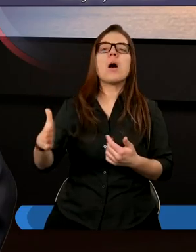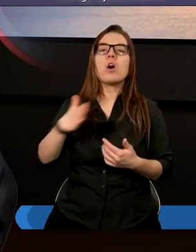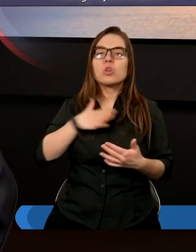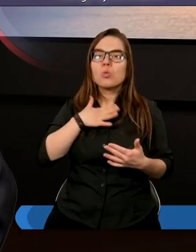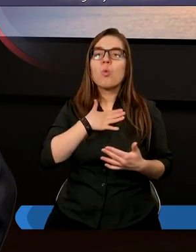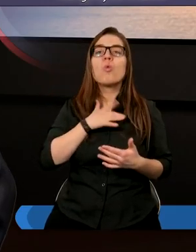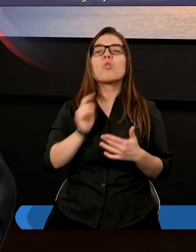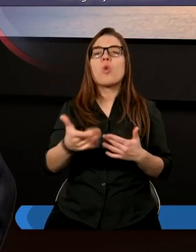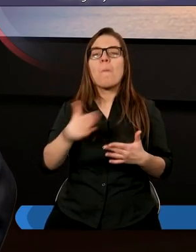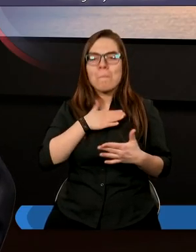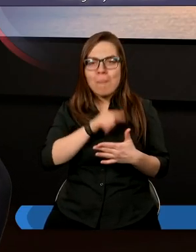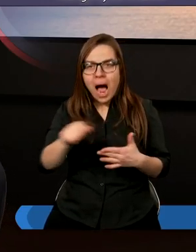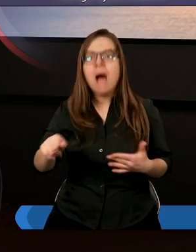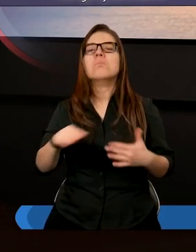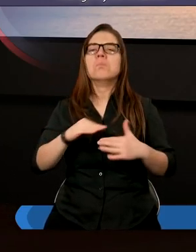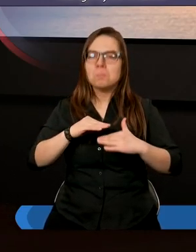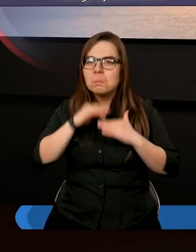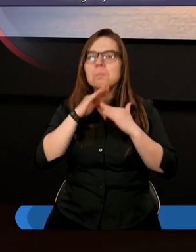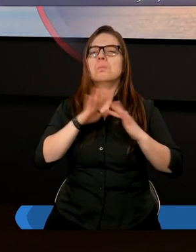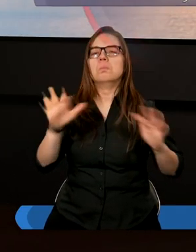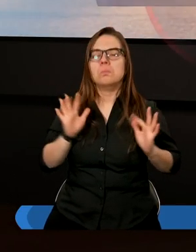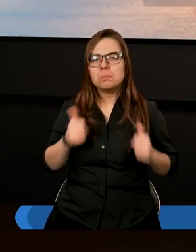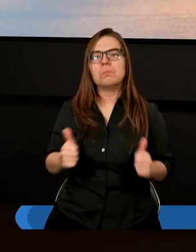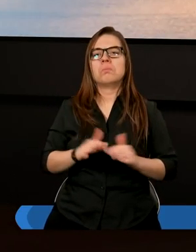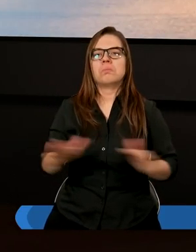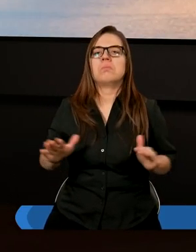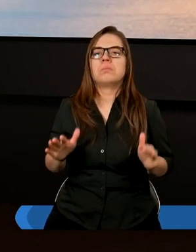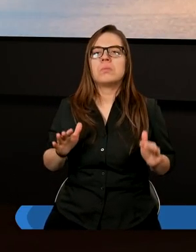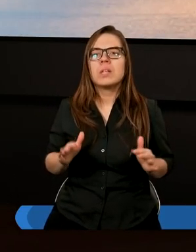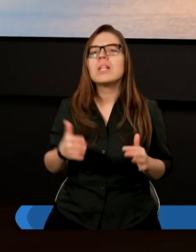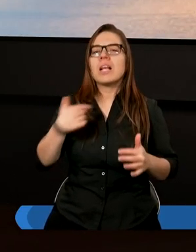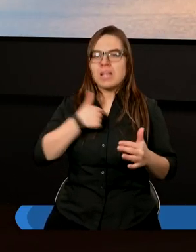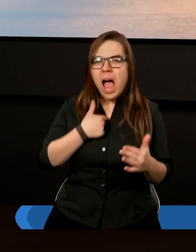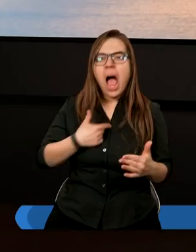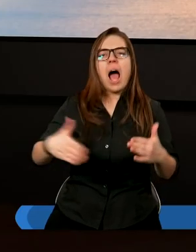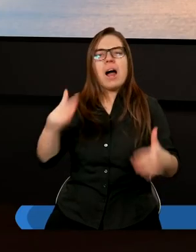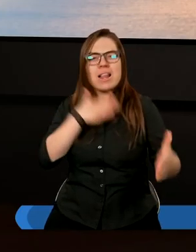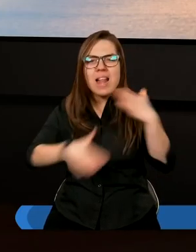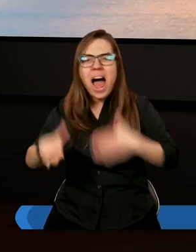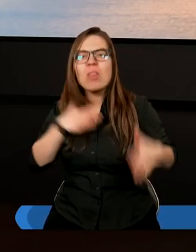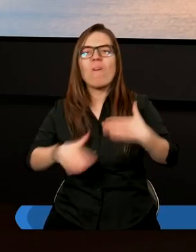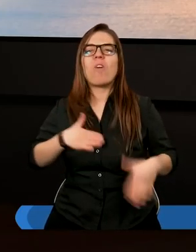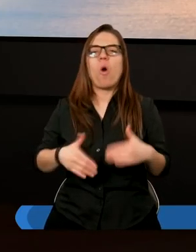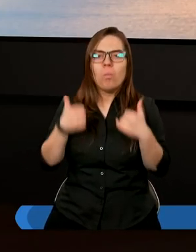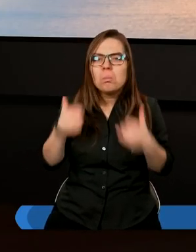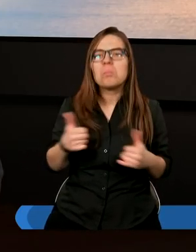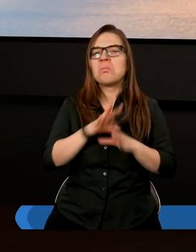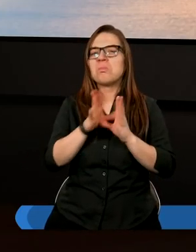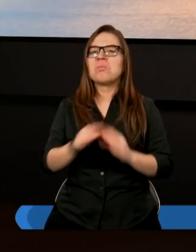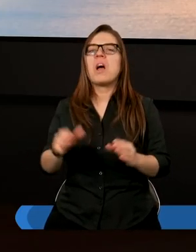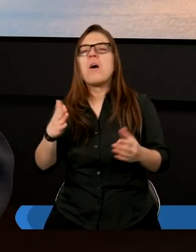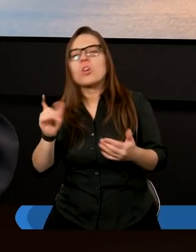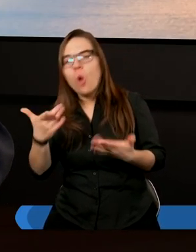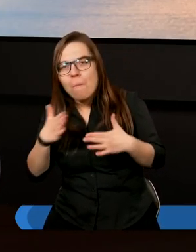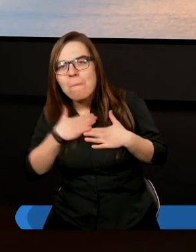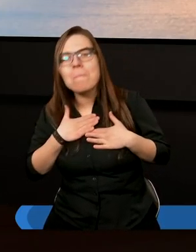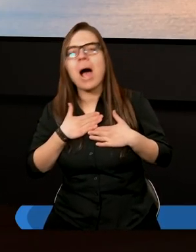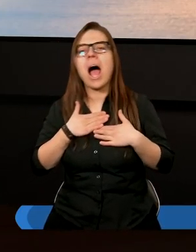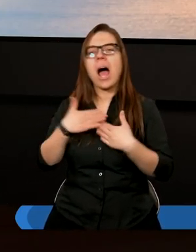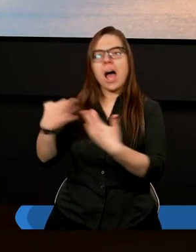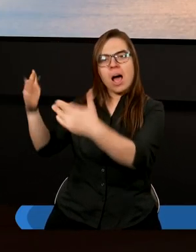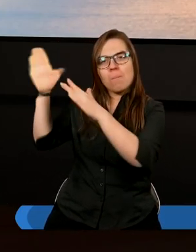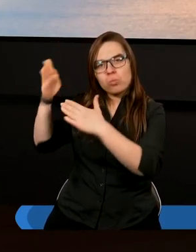na tym, co mam. Mam, czyli zawsze zadowolony z tego, co ma, co mu